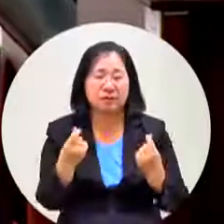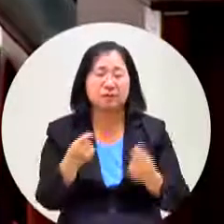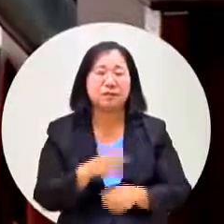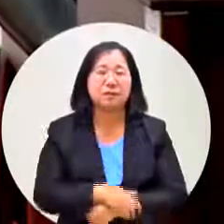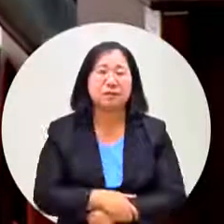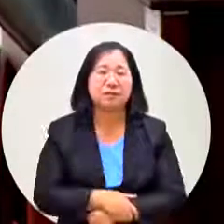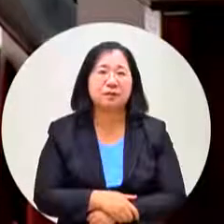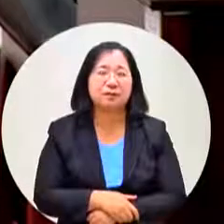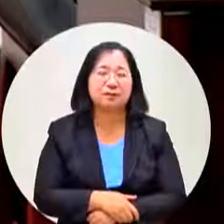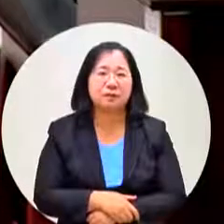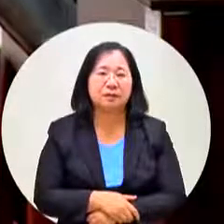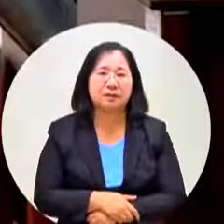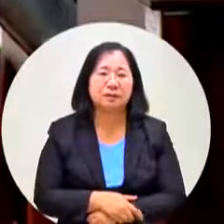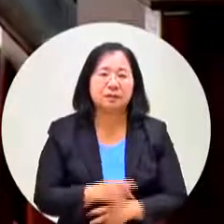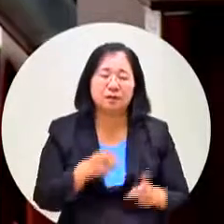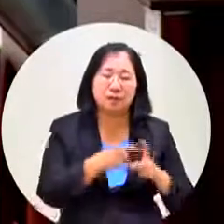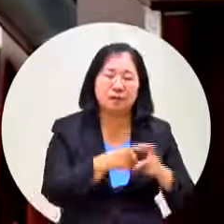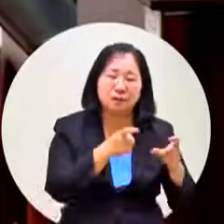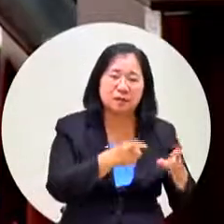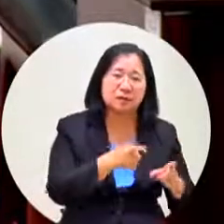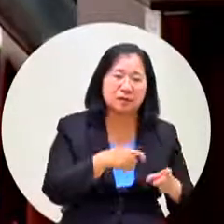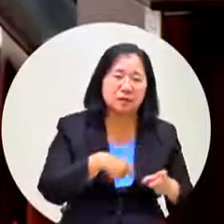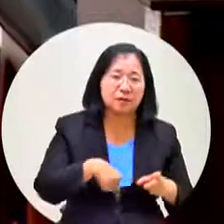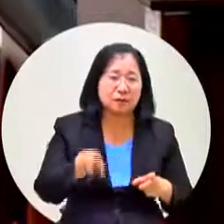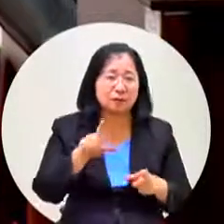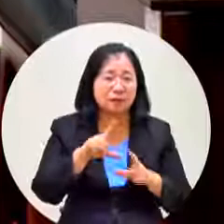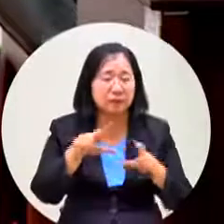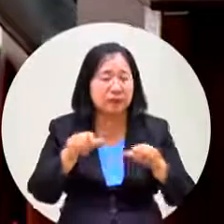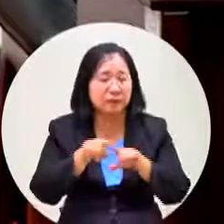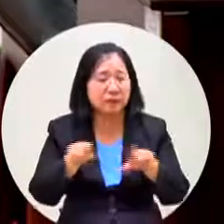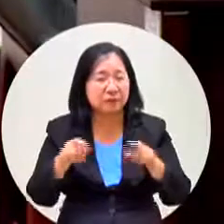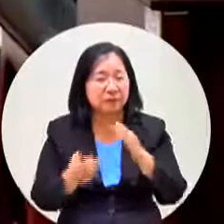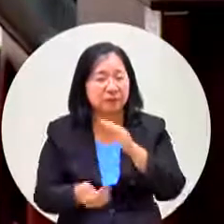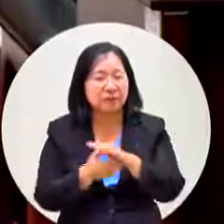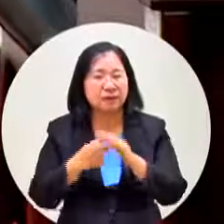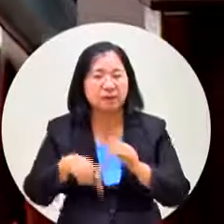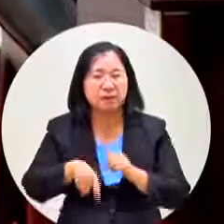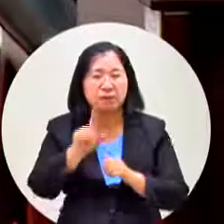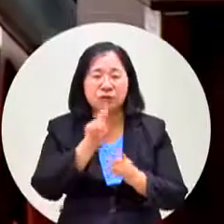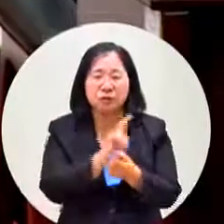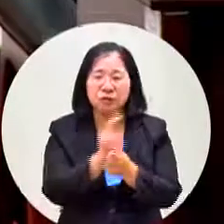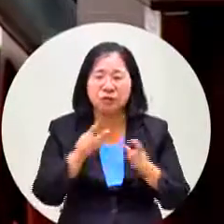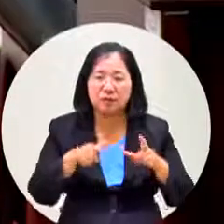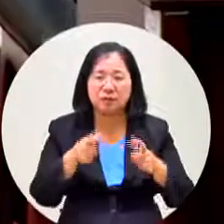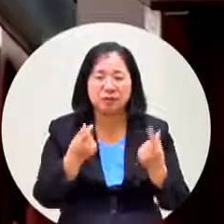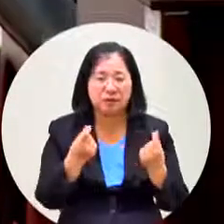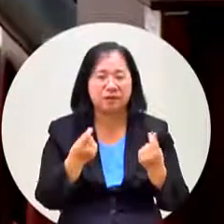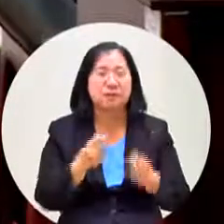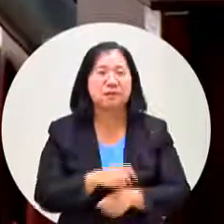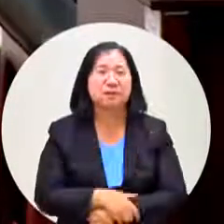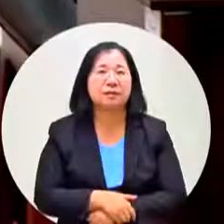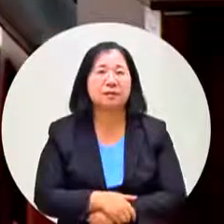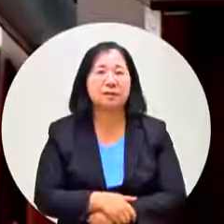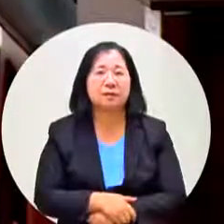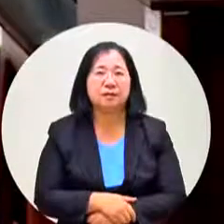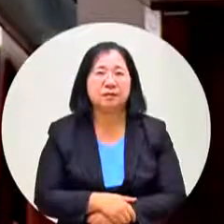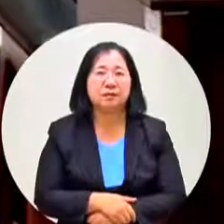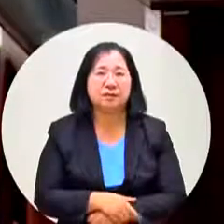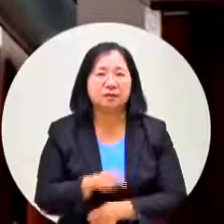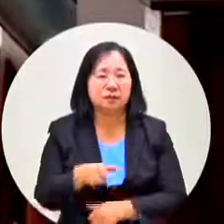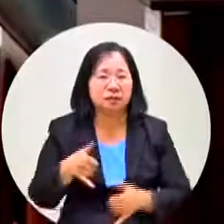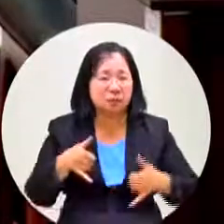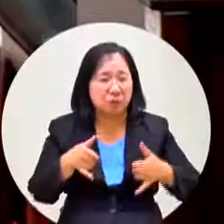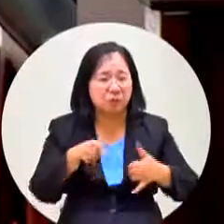唔知有清楚无？若无清楚，当请局长是唔来现场看卖？因为这个这座吼，